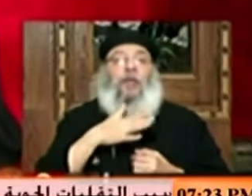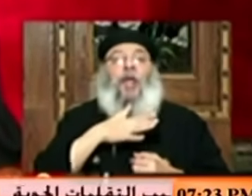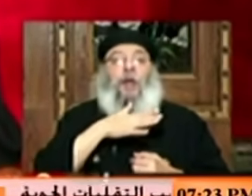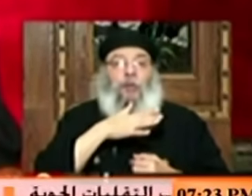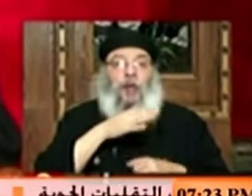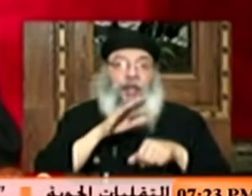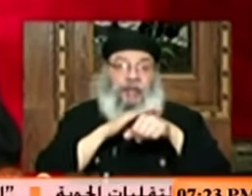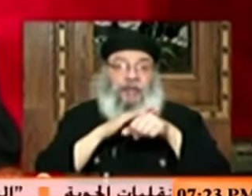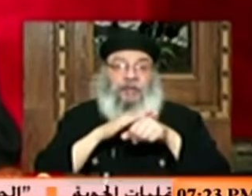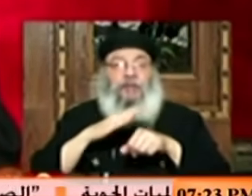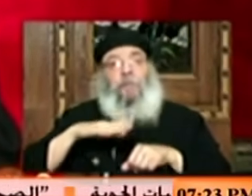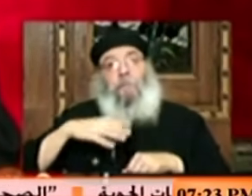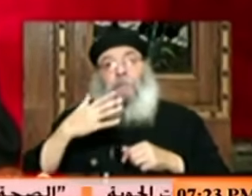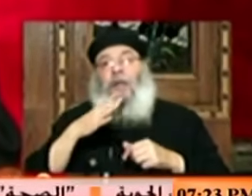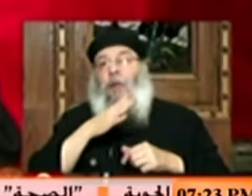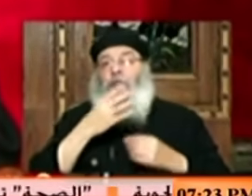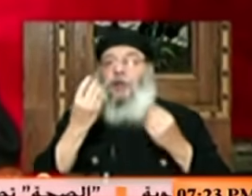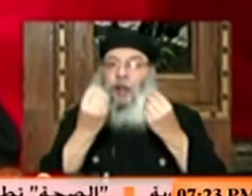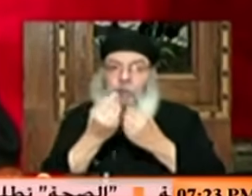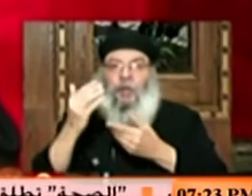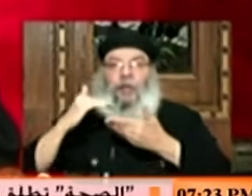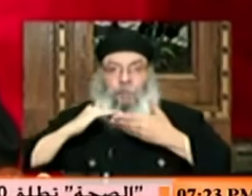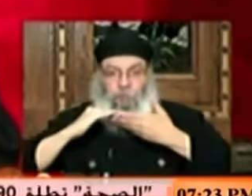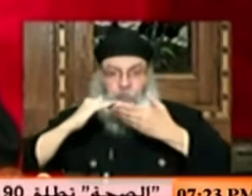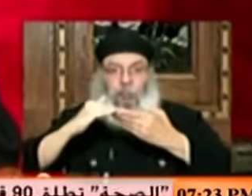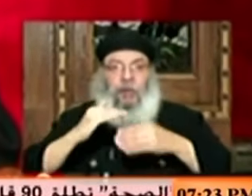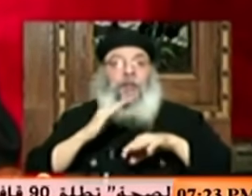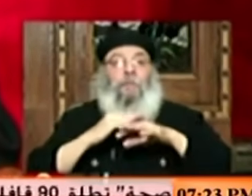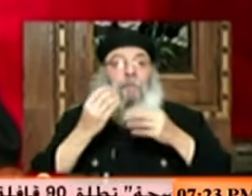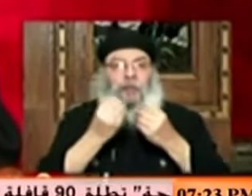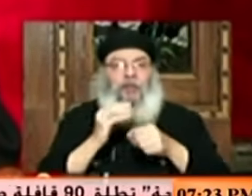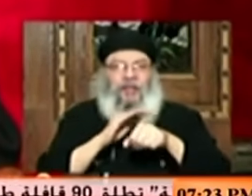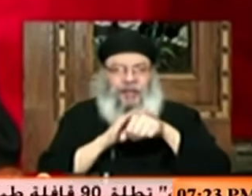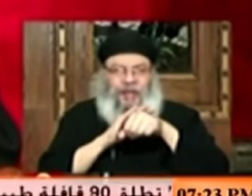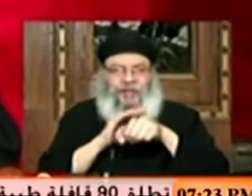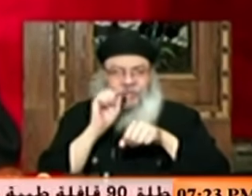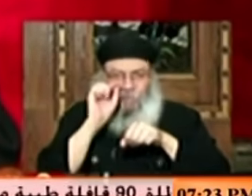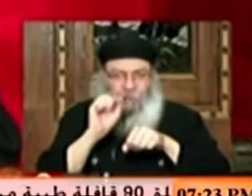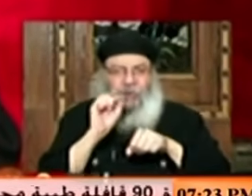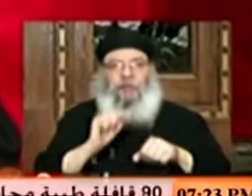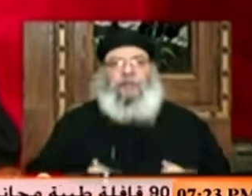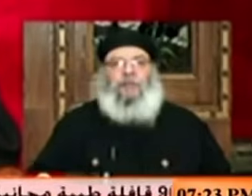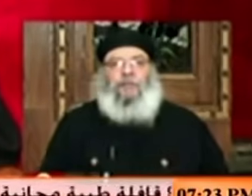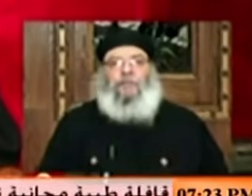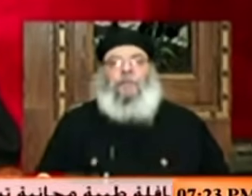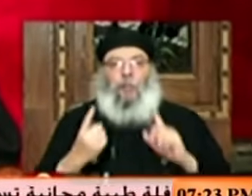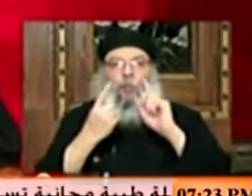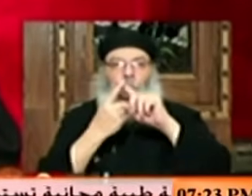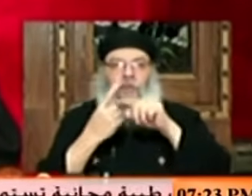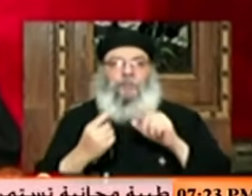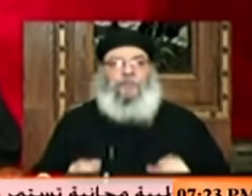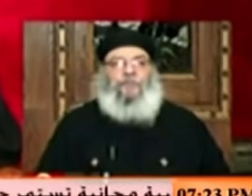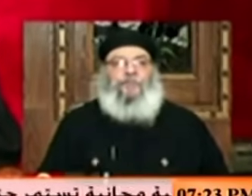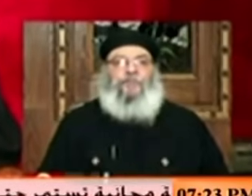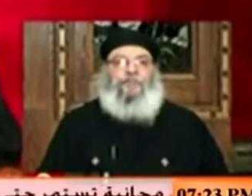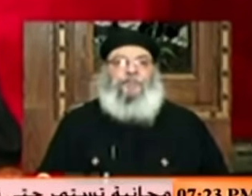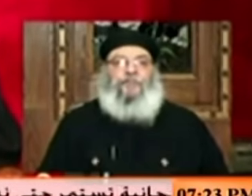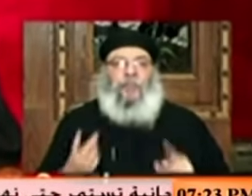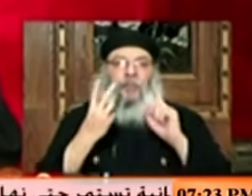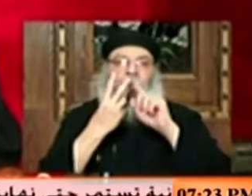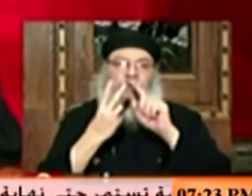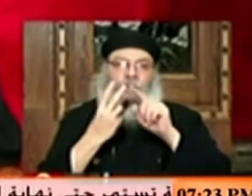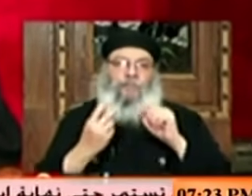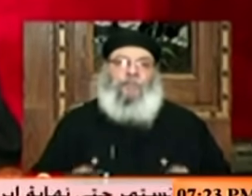كاهن تشعر بالكاهن اللي وياك بيختم تشعر تحس نمره واحد